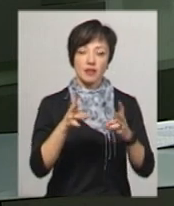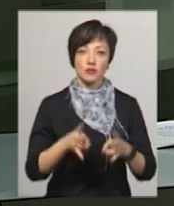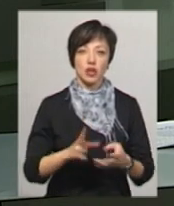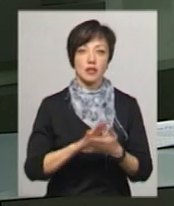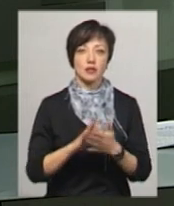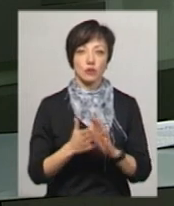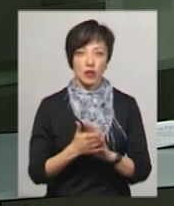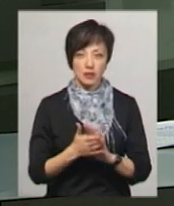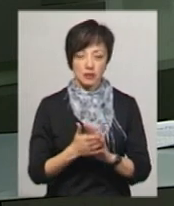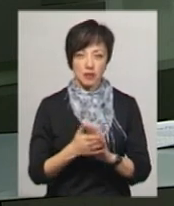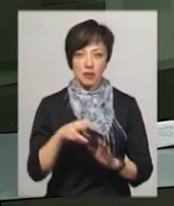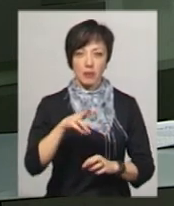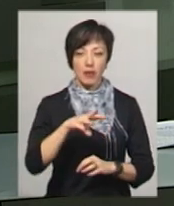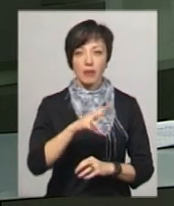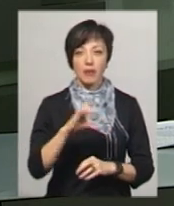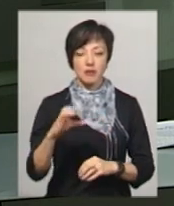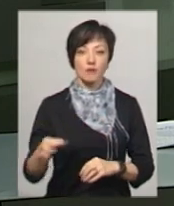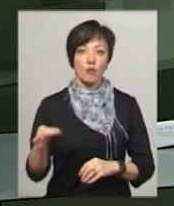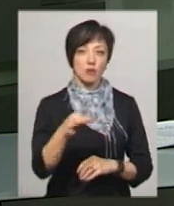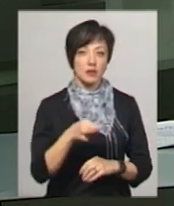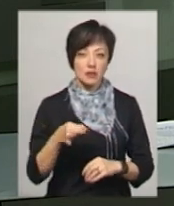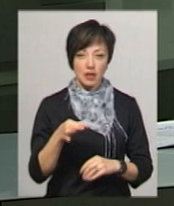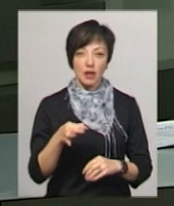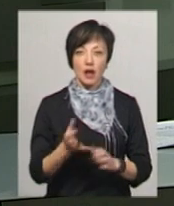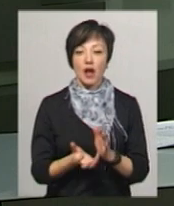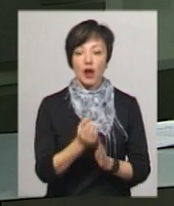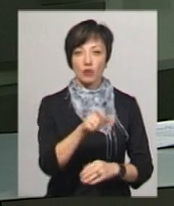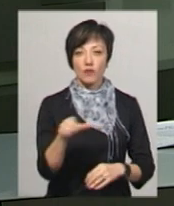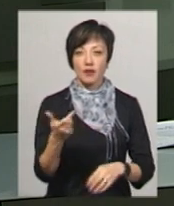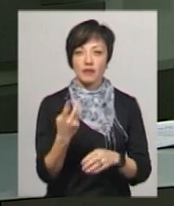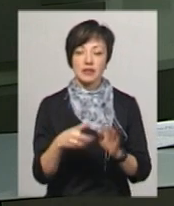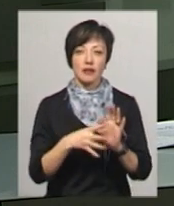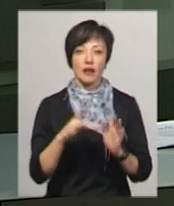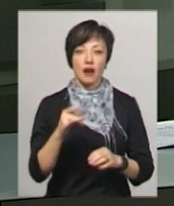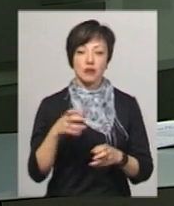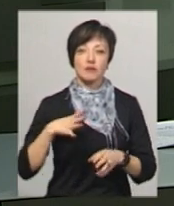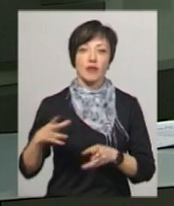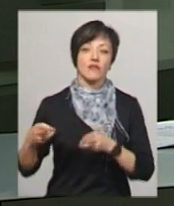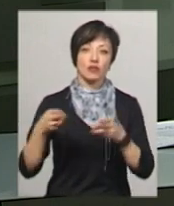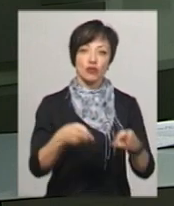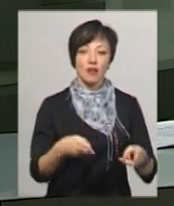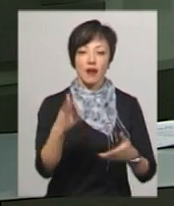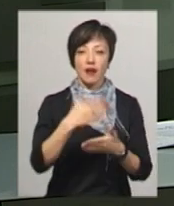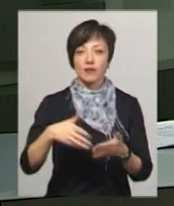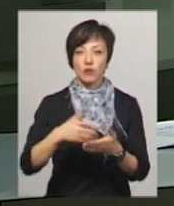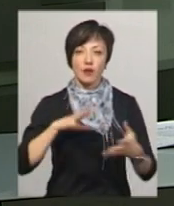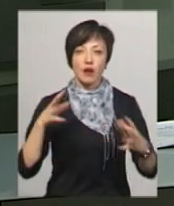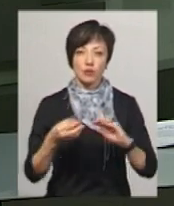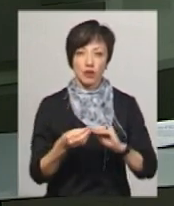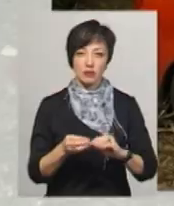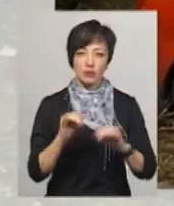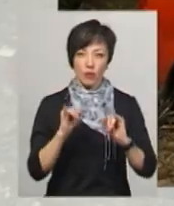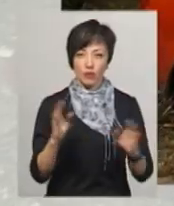надзвичайні ситуації ДСНС в області Сергія Поліщука, рятувальники понад 29 разів виїжджали ліквідовувати наслідки негоди.